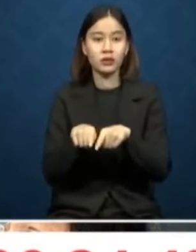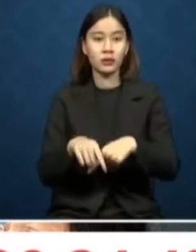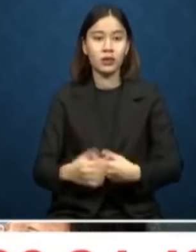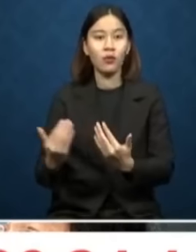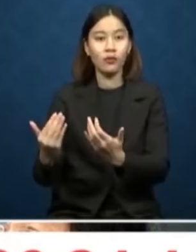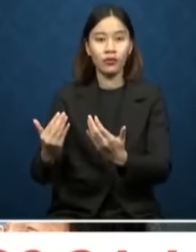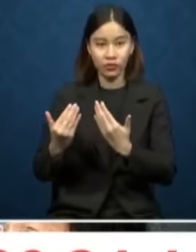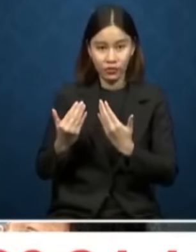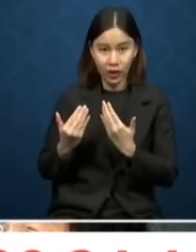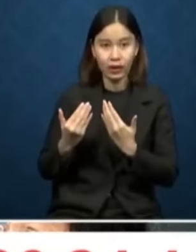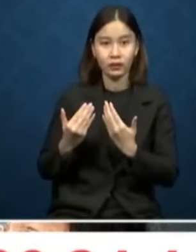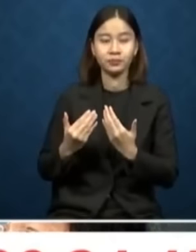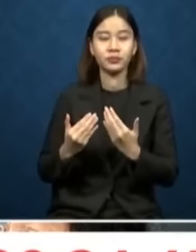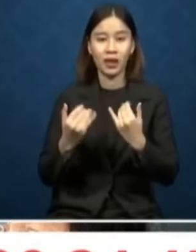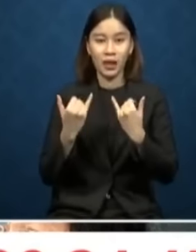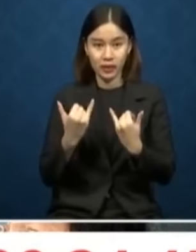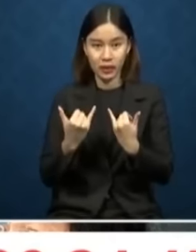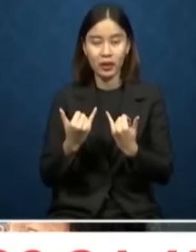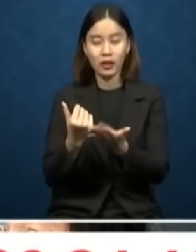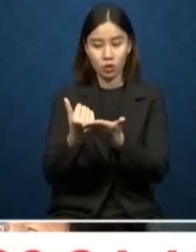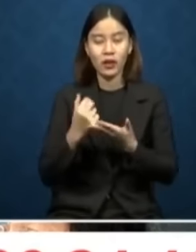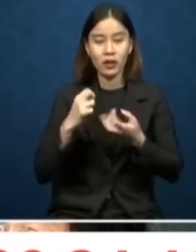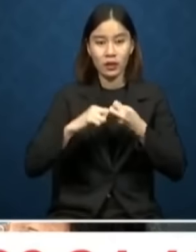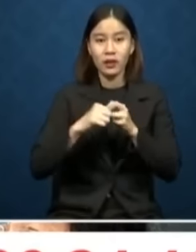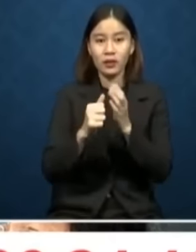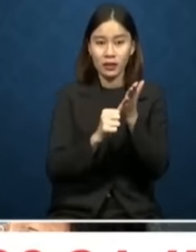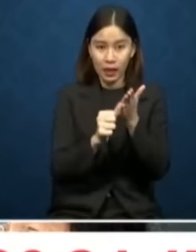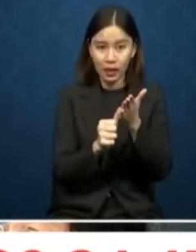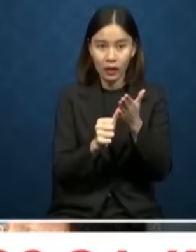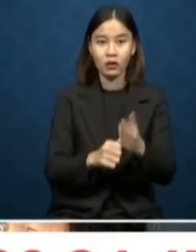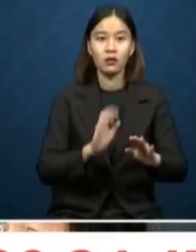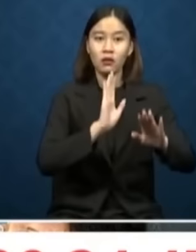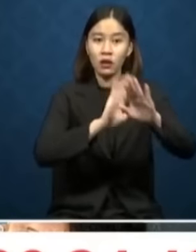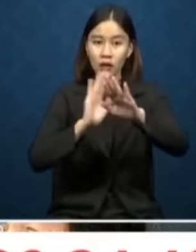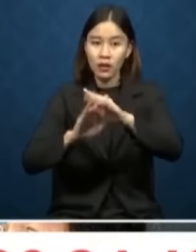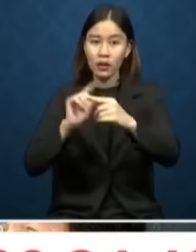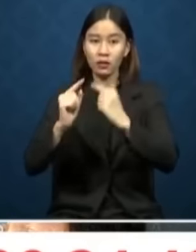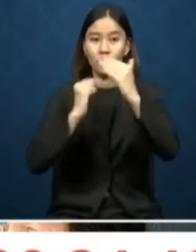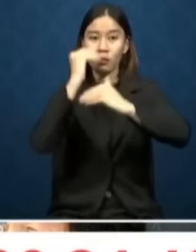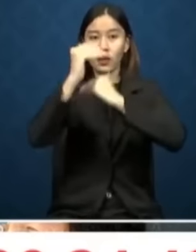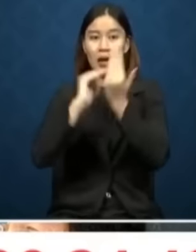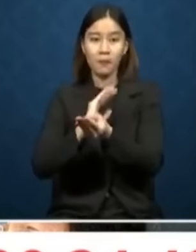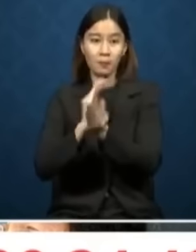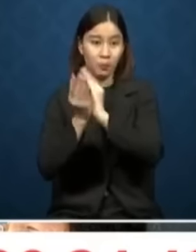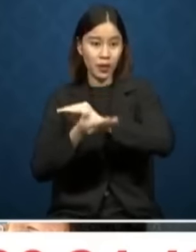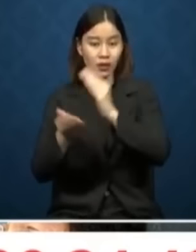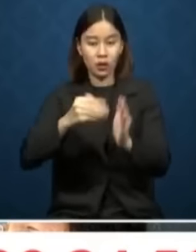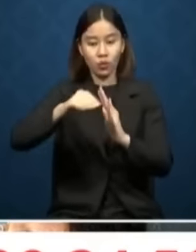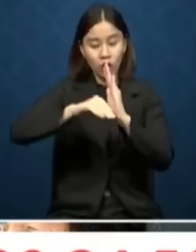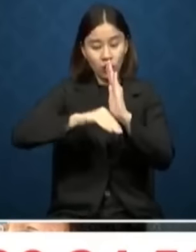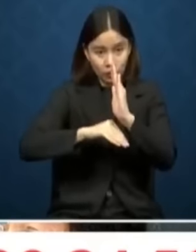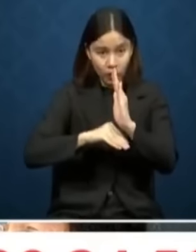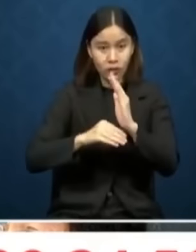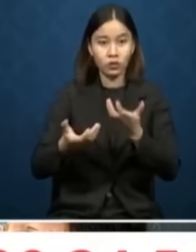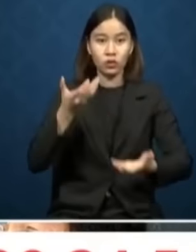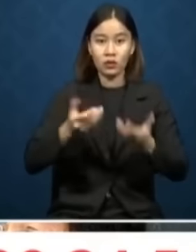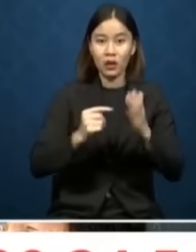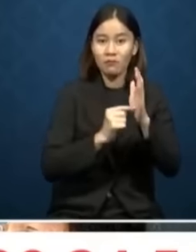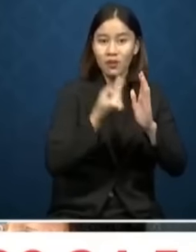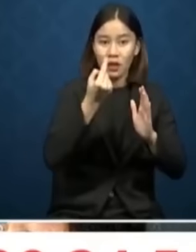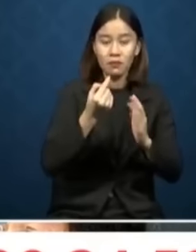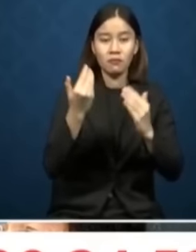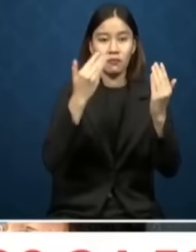ากเรื่องนี้ว่าให้แก้ไขเถอะเราเรียกร้องการปฏิรูปกระบวนการยุติธรรมต้นน้ำเรียกร้องปฏิรูป